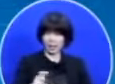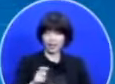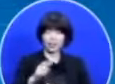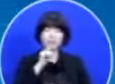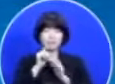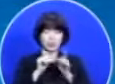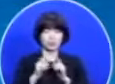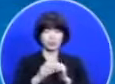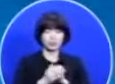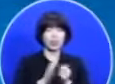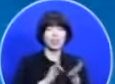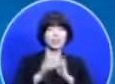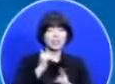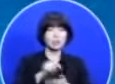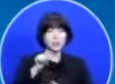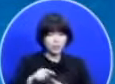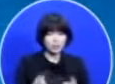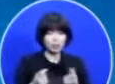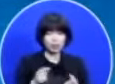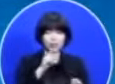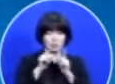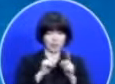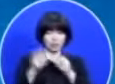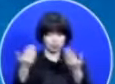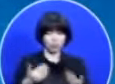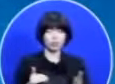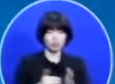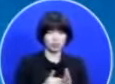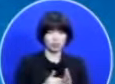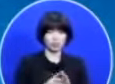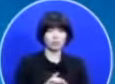있어요 예수님이 그렇게 말씀하셨다는 겁니다 그러니까